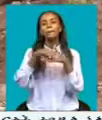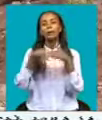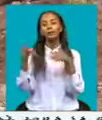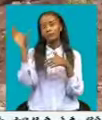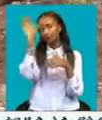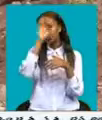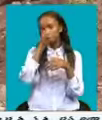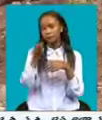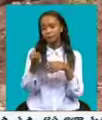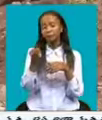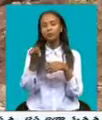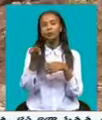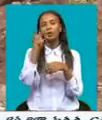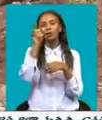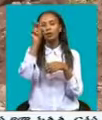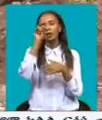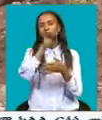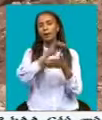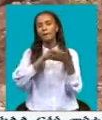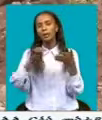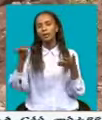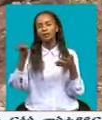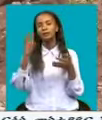ሲተመን 30 ሚሊዮን